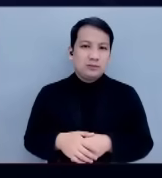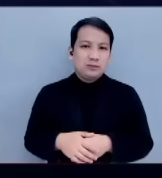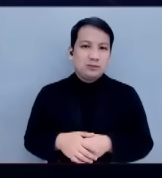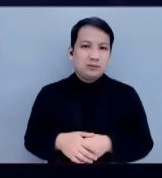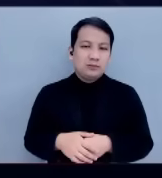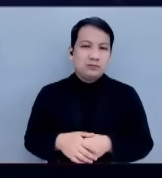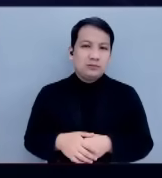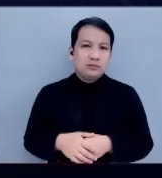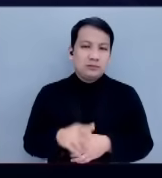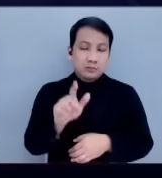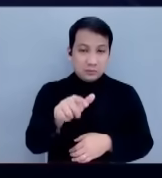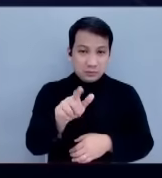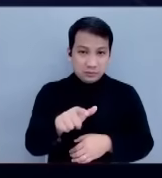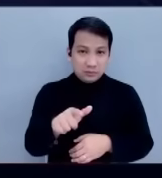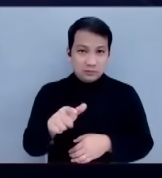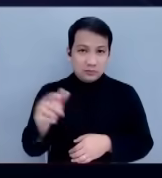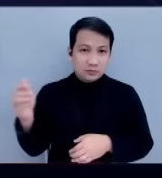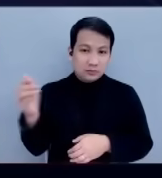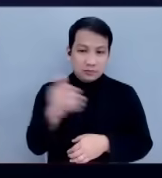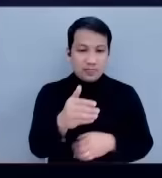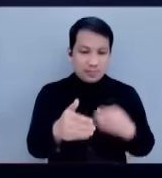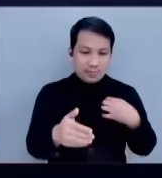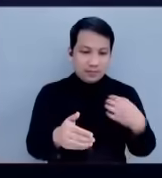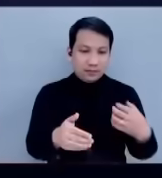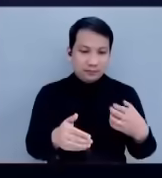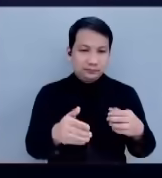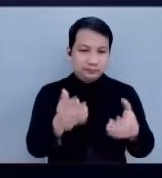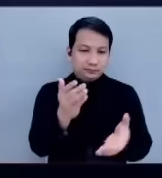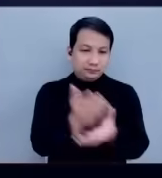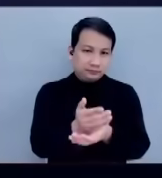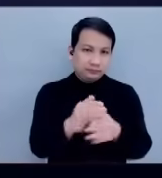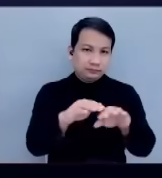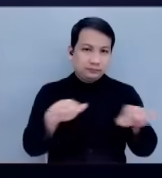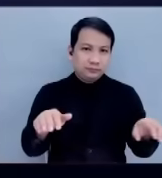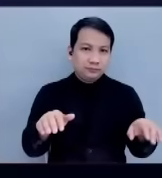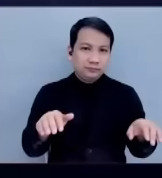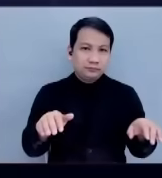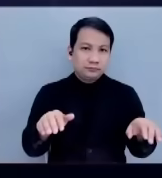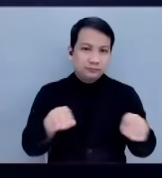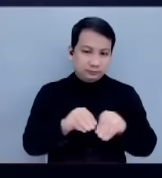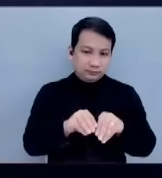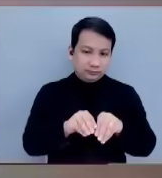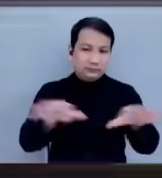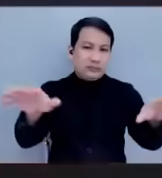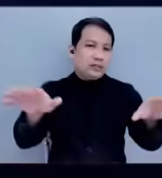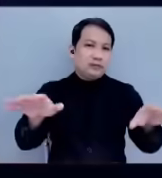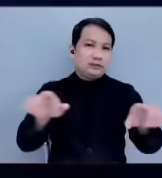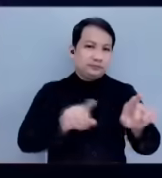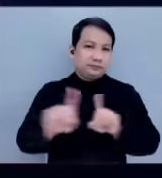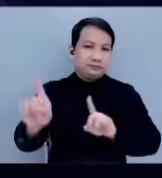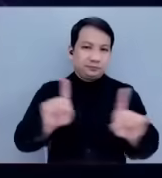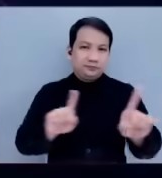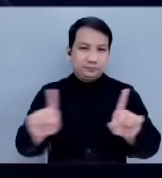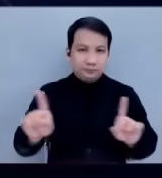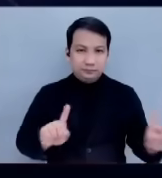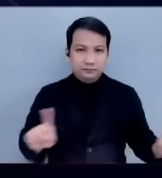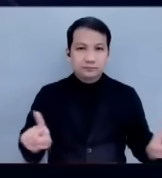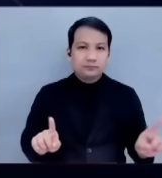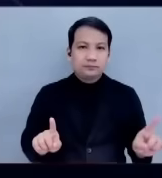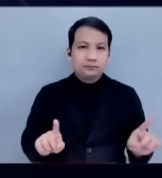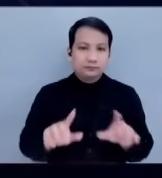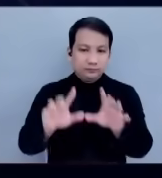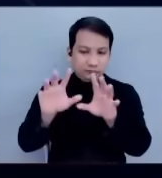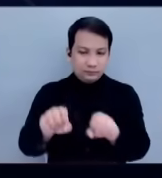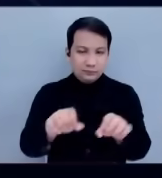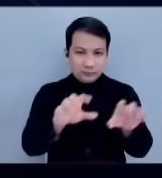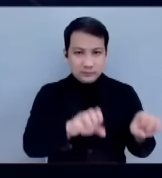Maya-maya pa, dumating na ang mga otoridad para awatin sila. Dito na nantulasan ang ilan sa kanila. Isa-isa namang dinampot ng mga pulis